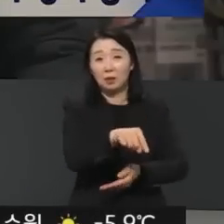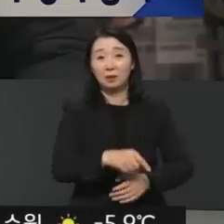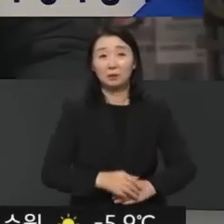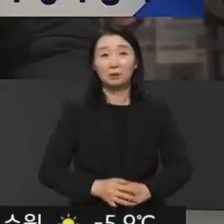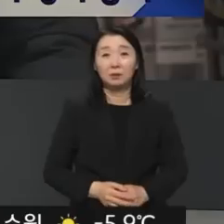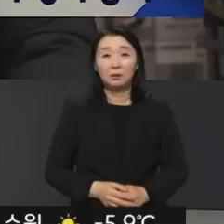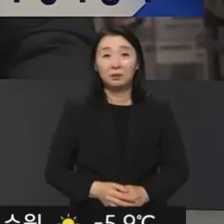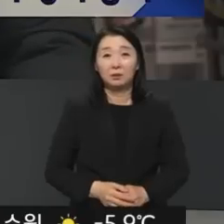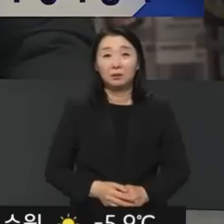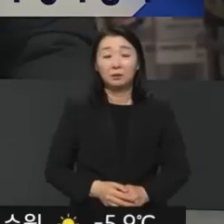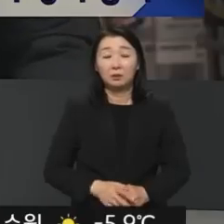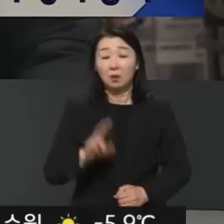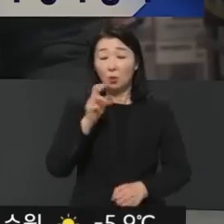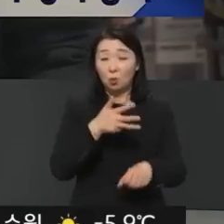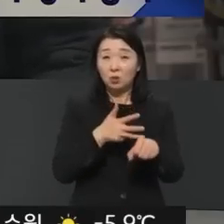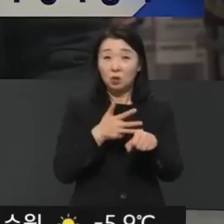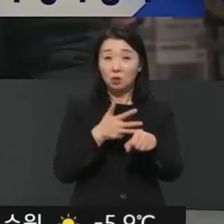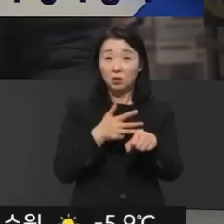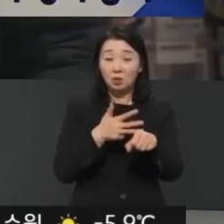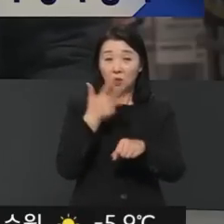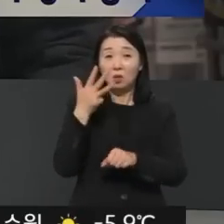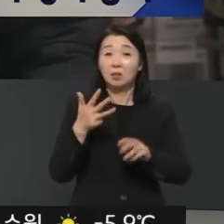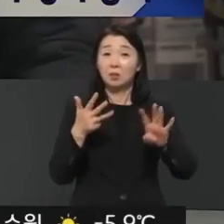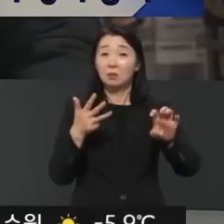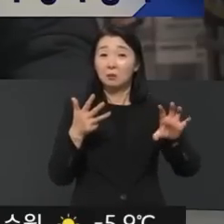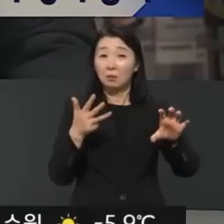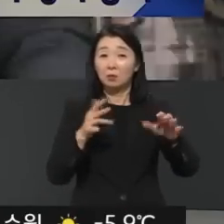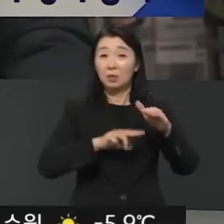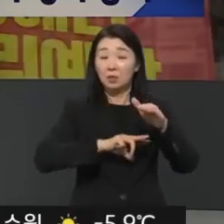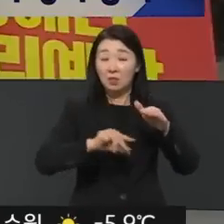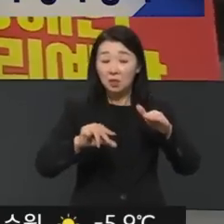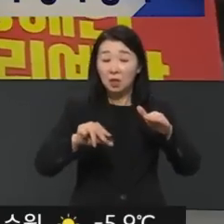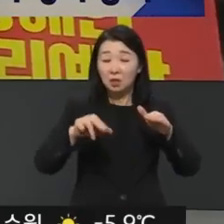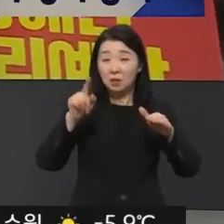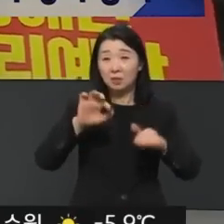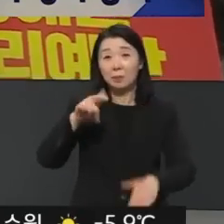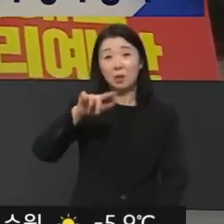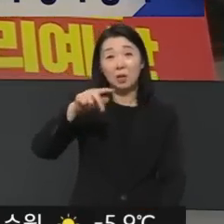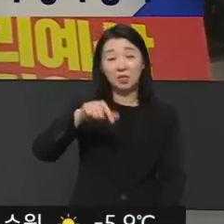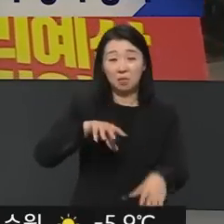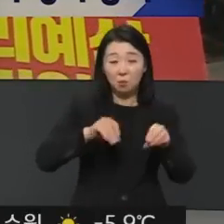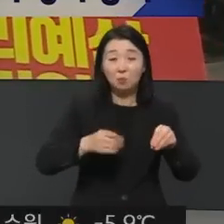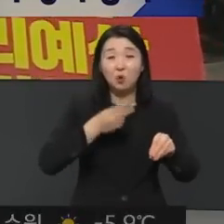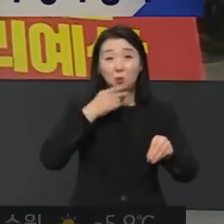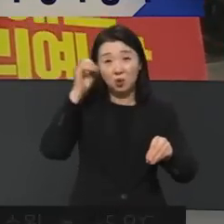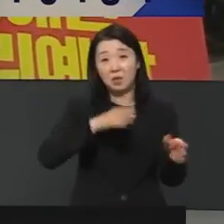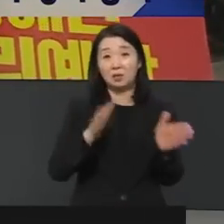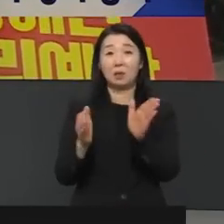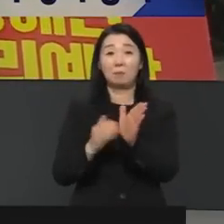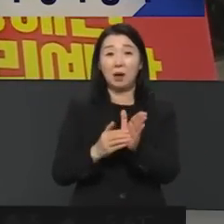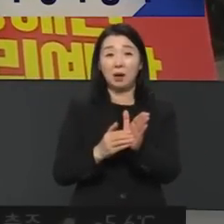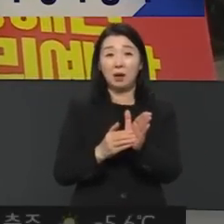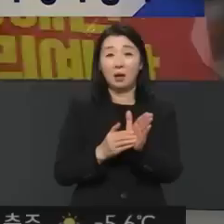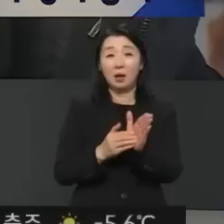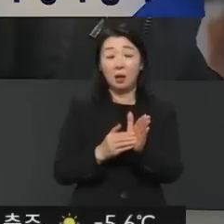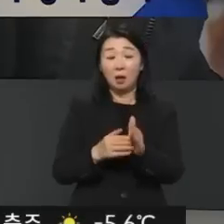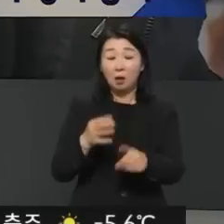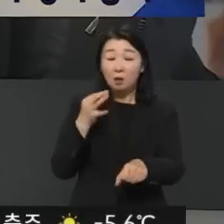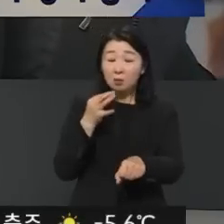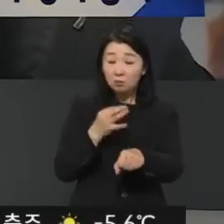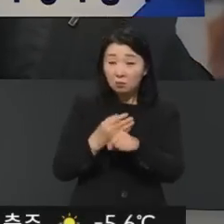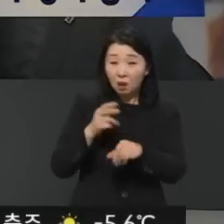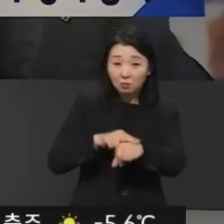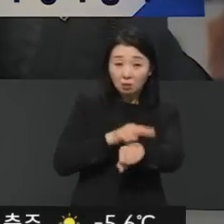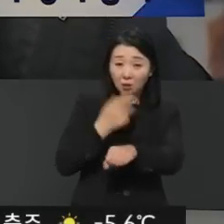이 때문에 오전 8시 44분 전동차 한 대가 삼각지역을 그냥 지나쳤습니다. 전장현은 단순히 들고만 탄